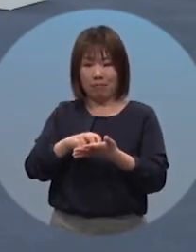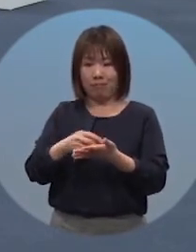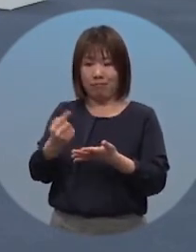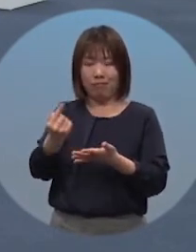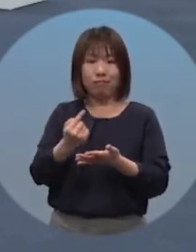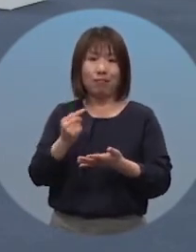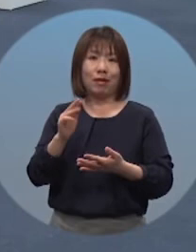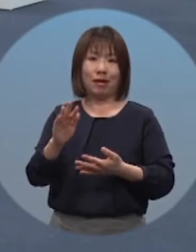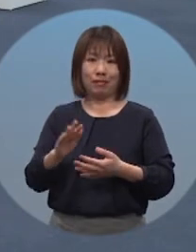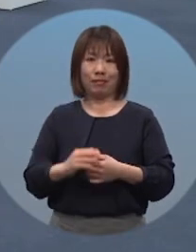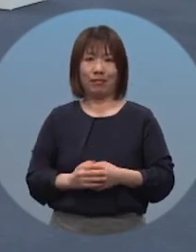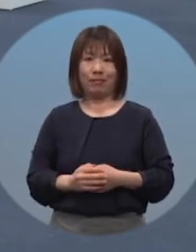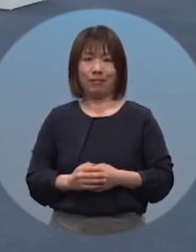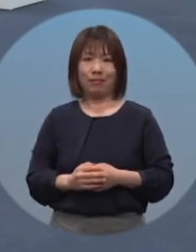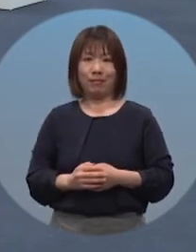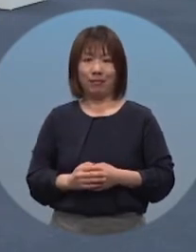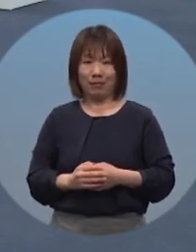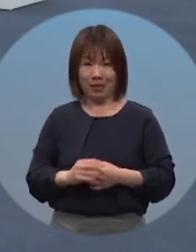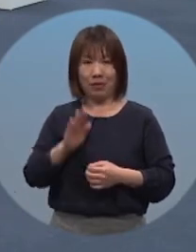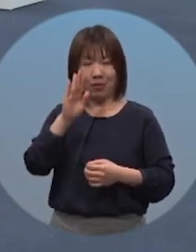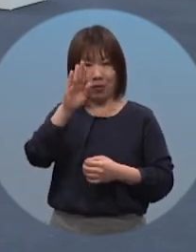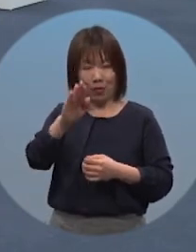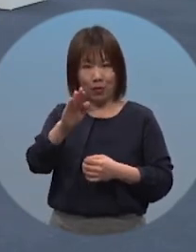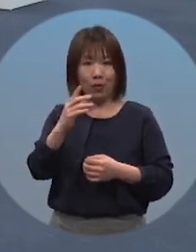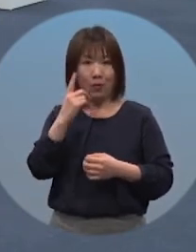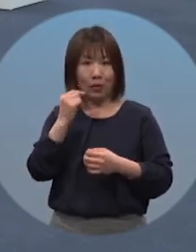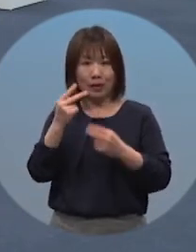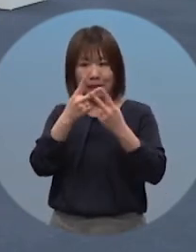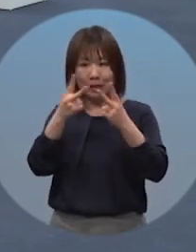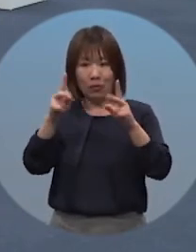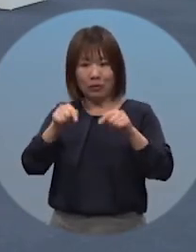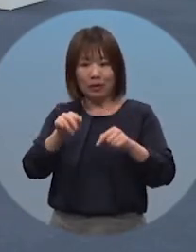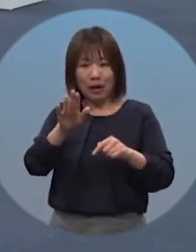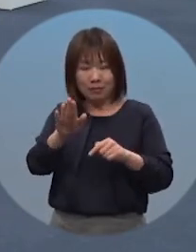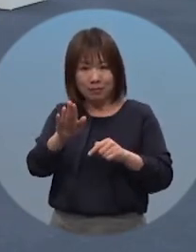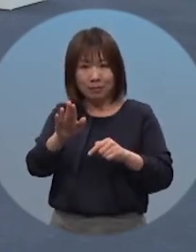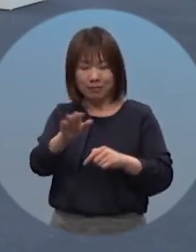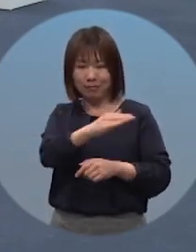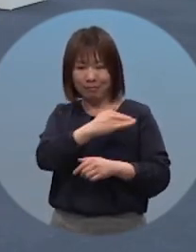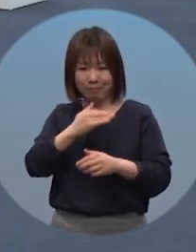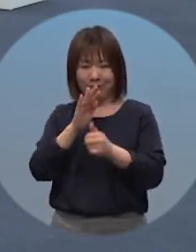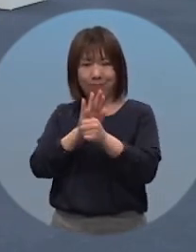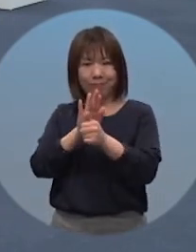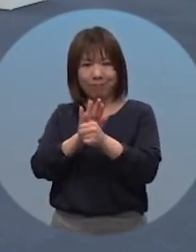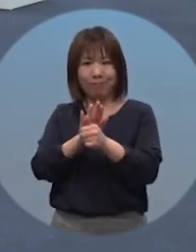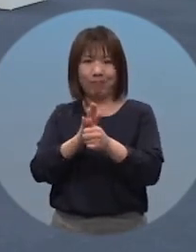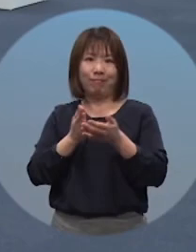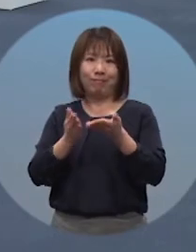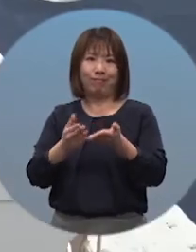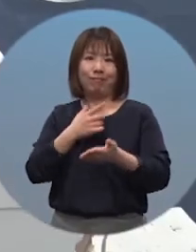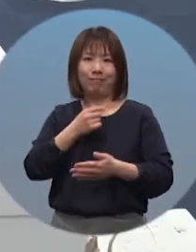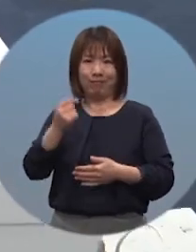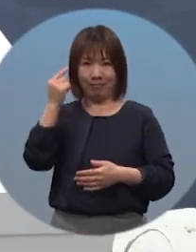もこういうのにやったら1みんなで協力したいと思います